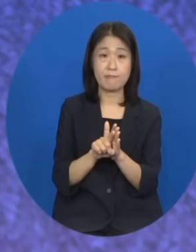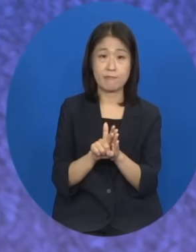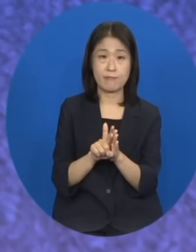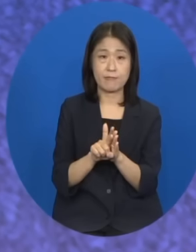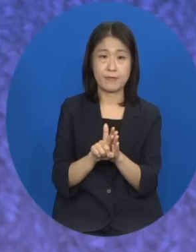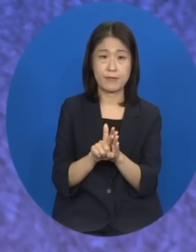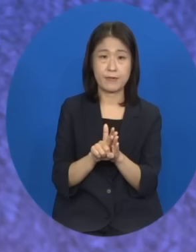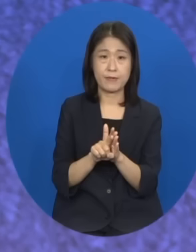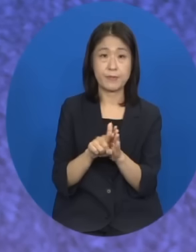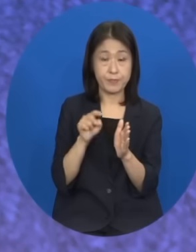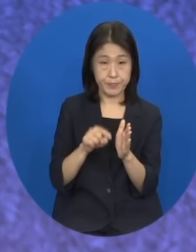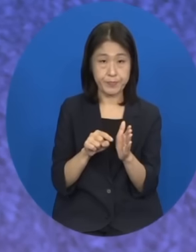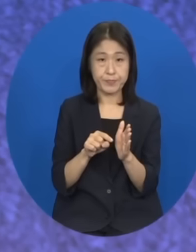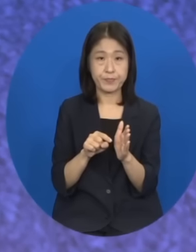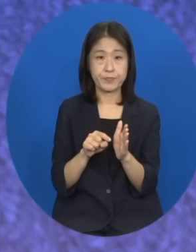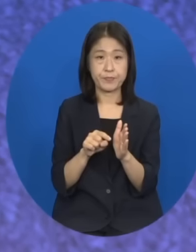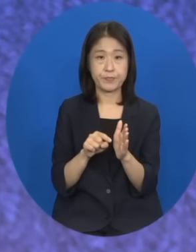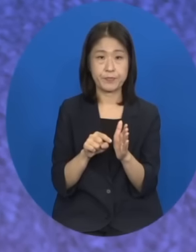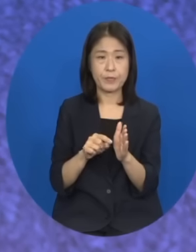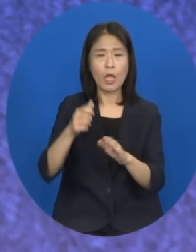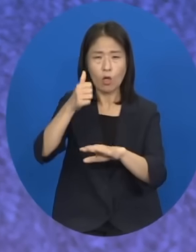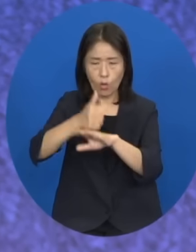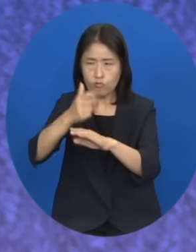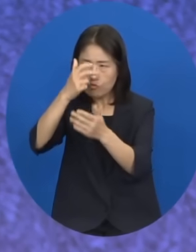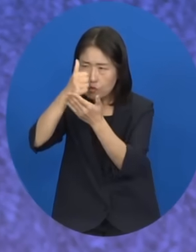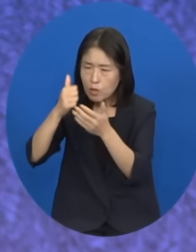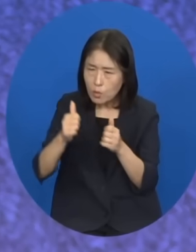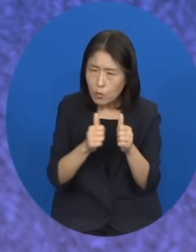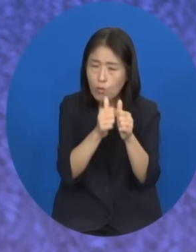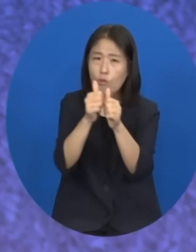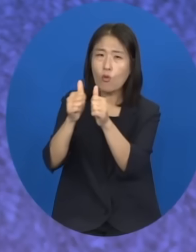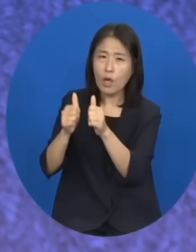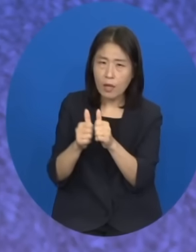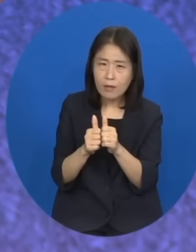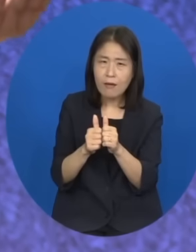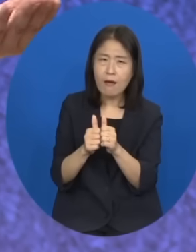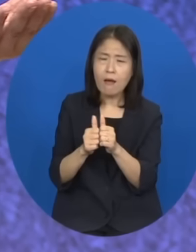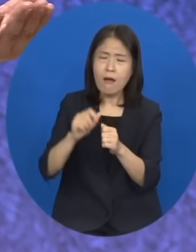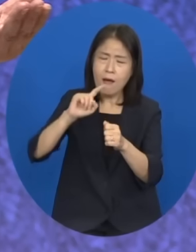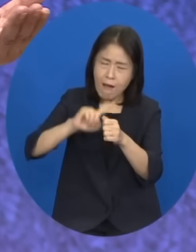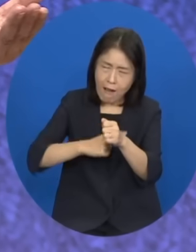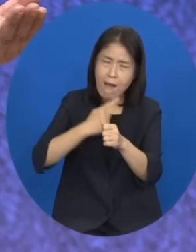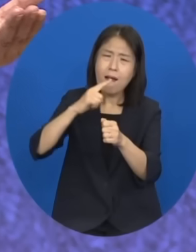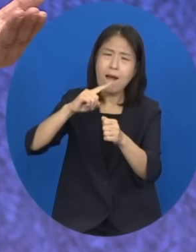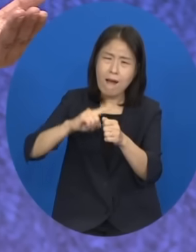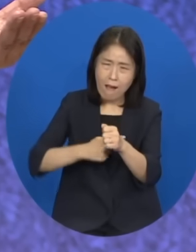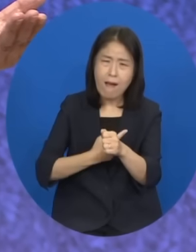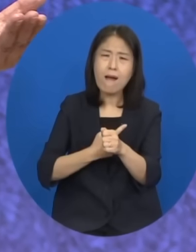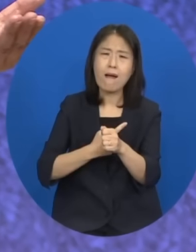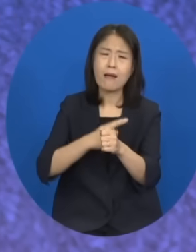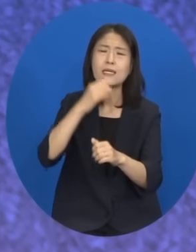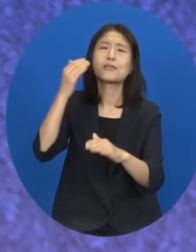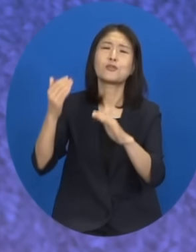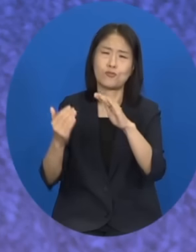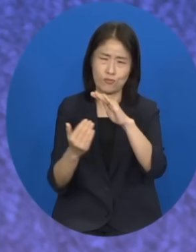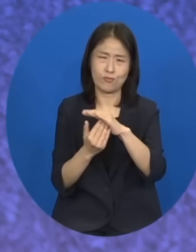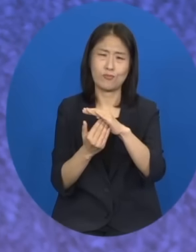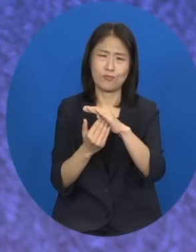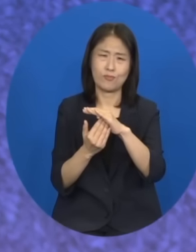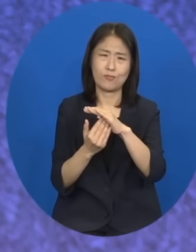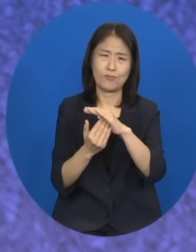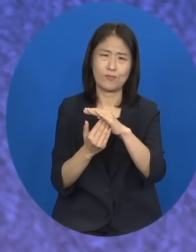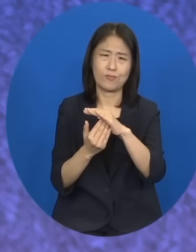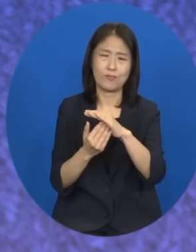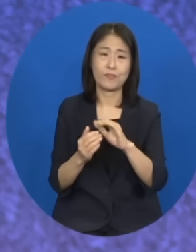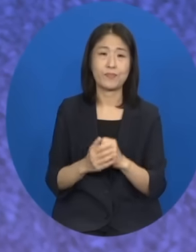그러면 주님과 동행하는 것은 그냥 저절로 이루어지는 것과도 같아요.